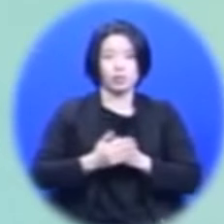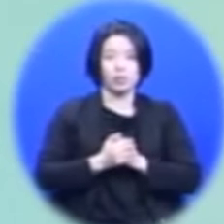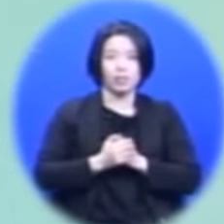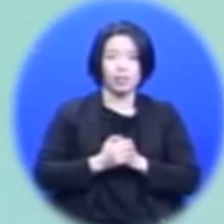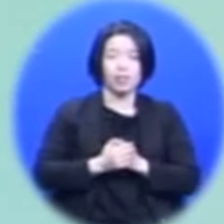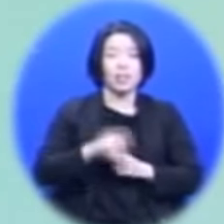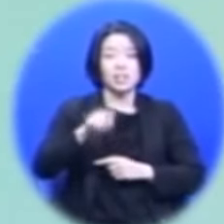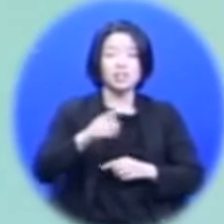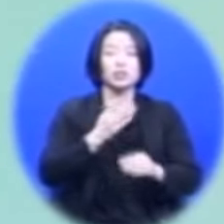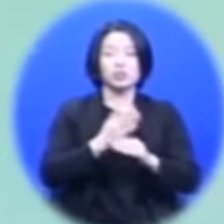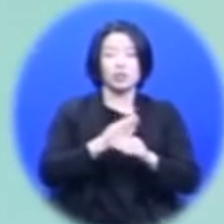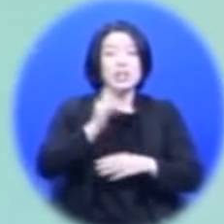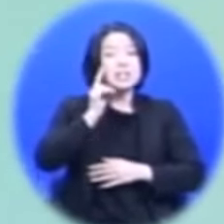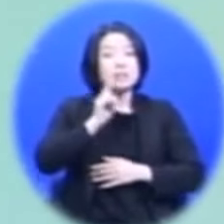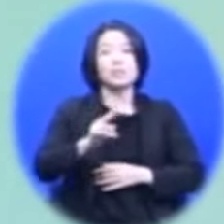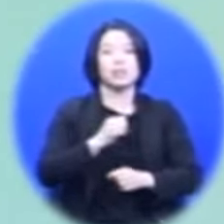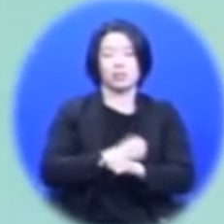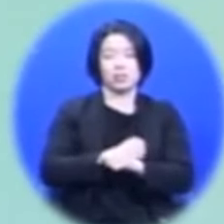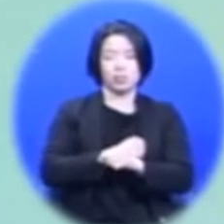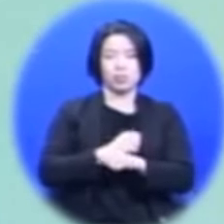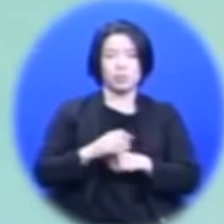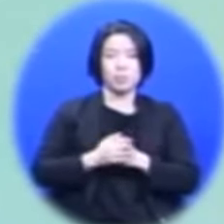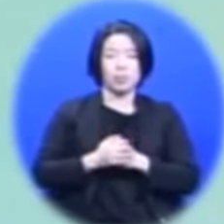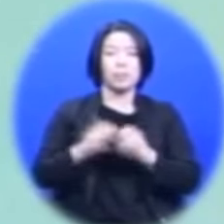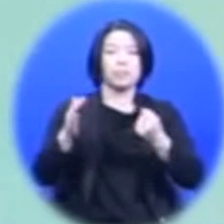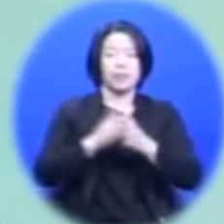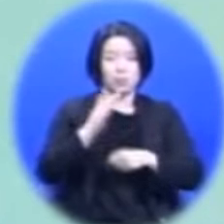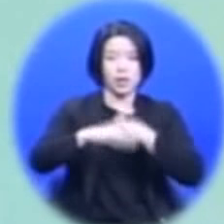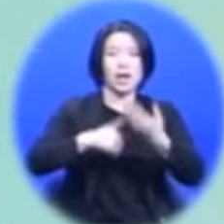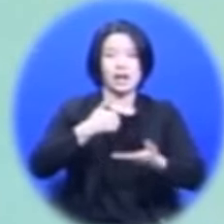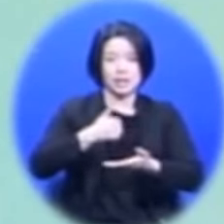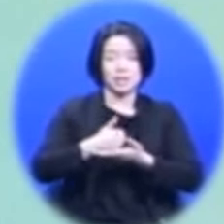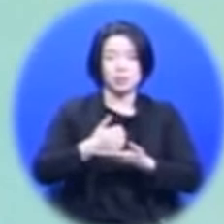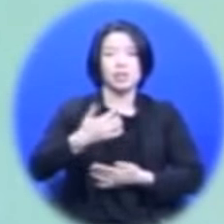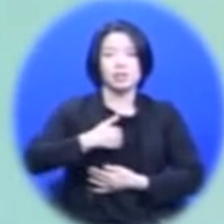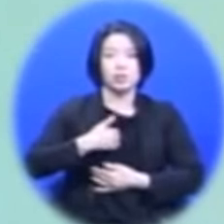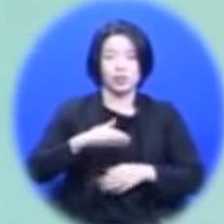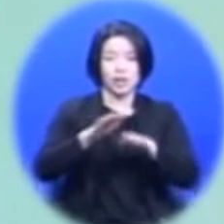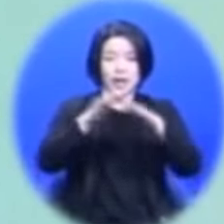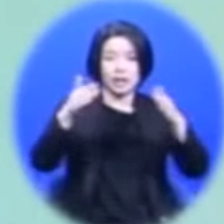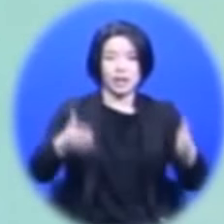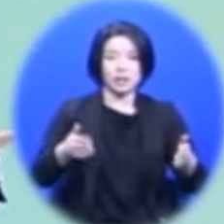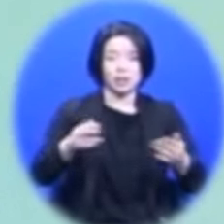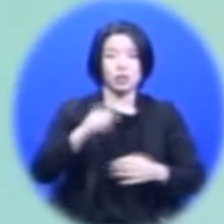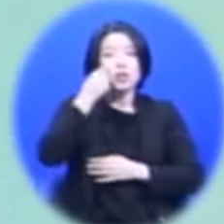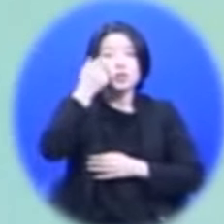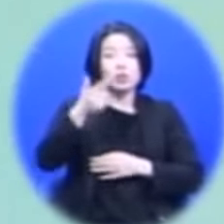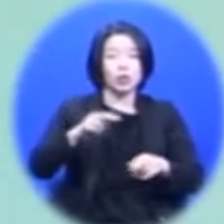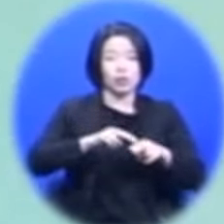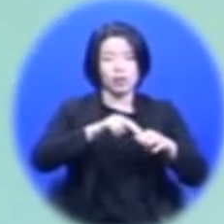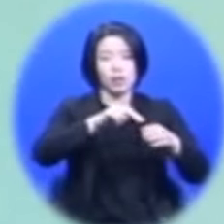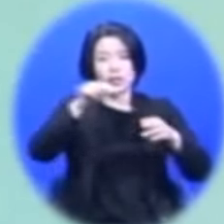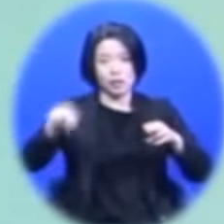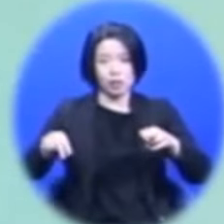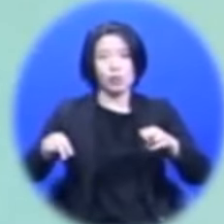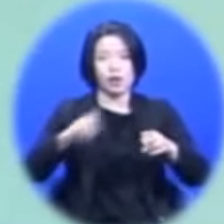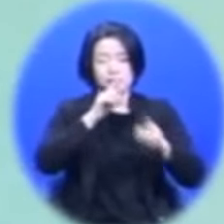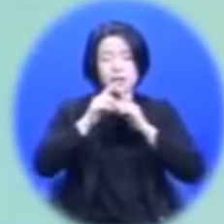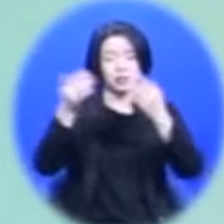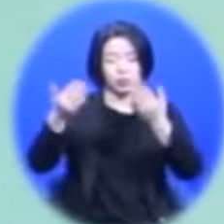내려져. 이러다가는 심각하겠구나. 그래서 하나님이 저에게 강단에서 6개월 내려와 이렇게 말씀하신